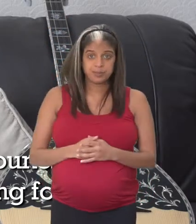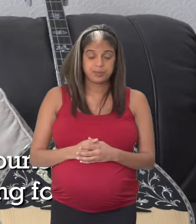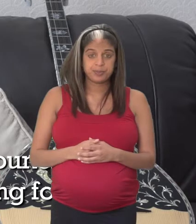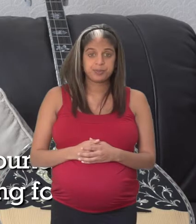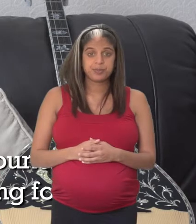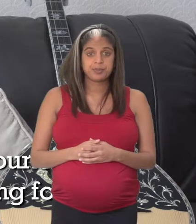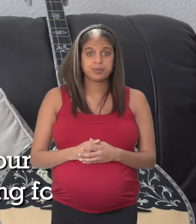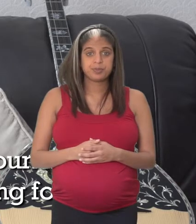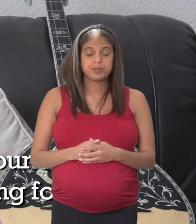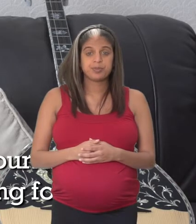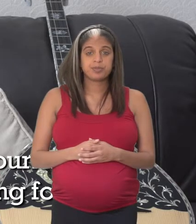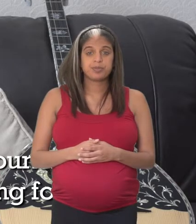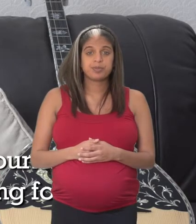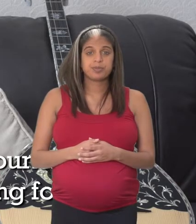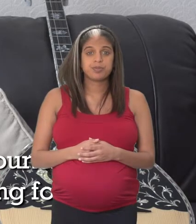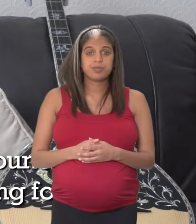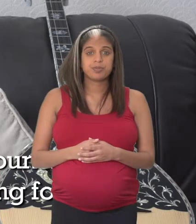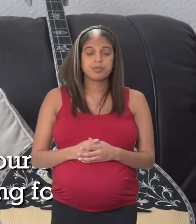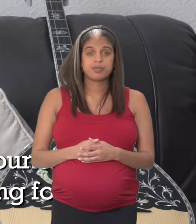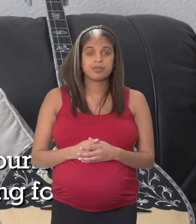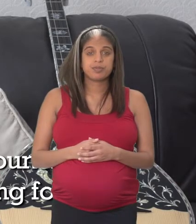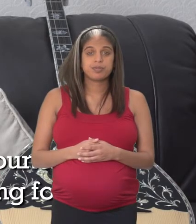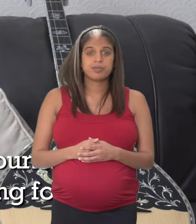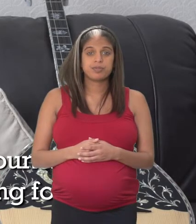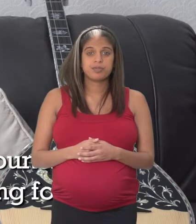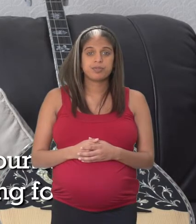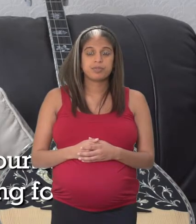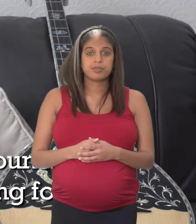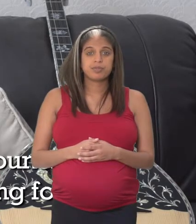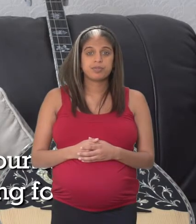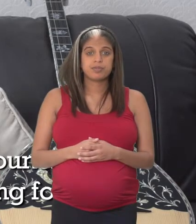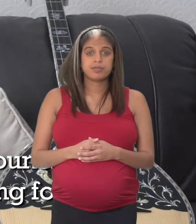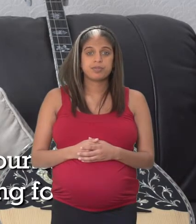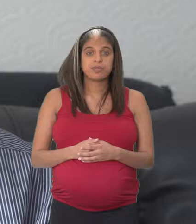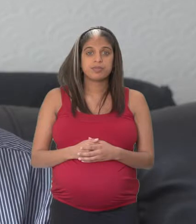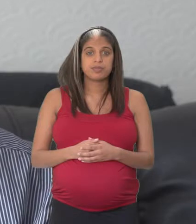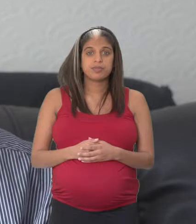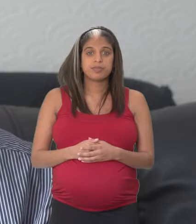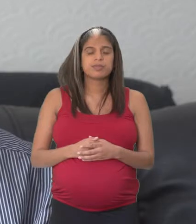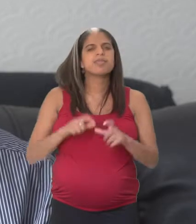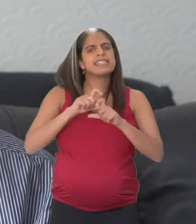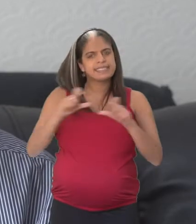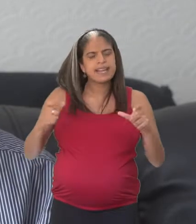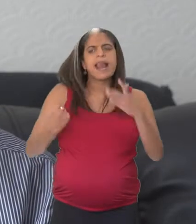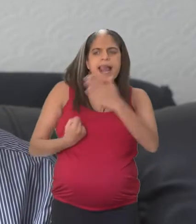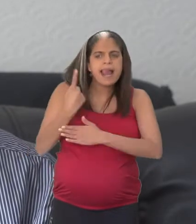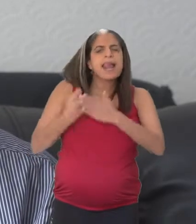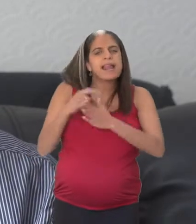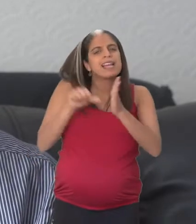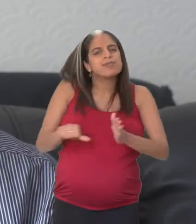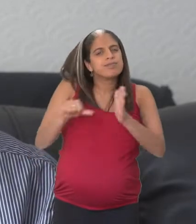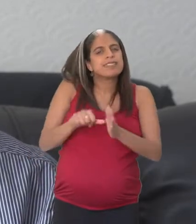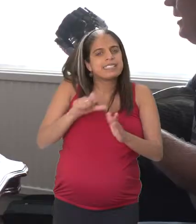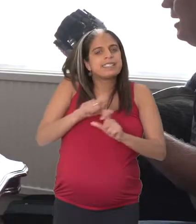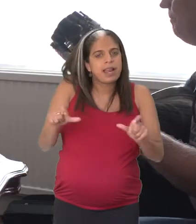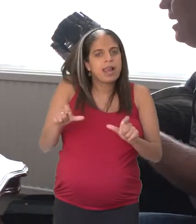συνεχίζουμε εμείς και κάνουμε τα μαθήματα. Αλλά το θέμα δεν είναι μόνο τα λεφτά, είναι το αποτέλεσμα. Still, I have some